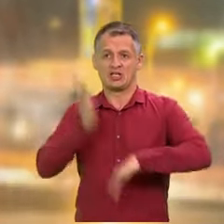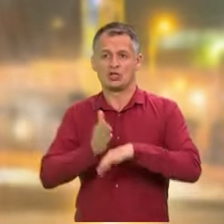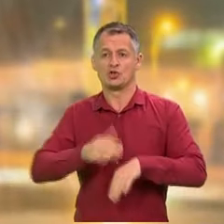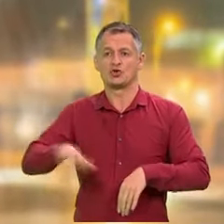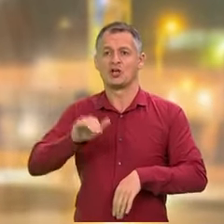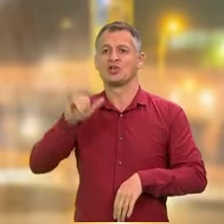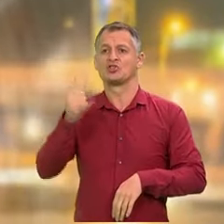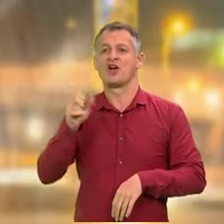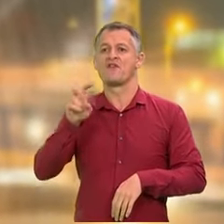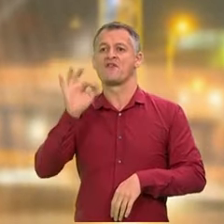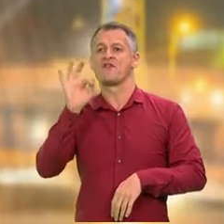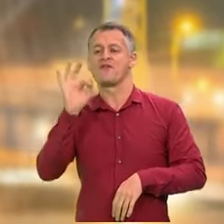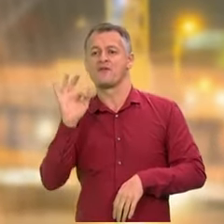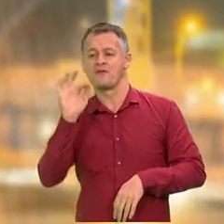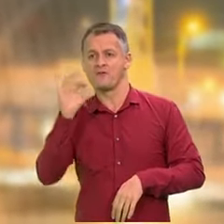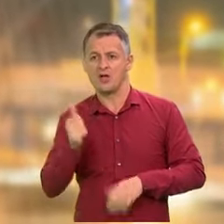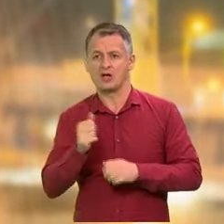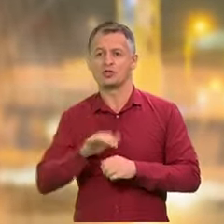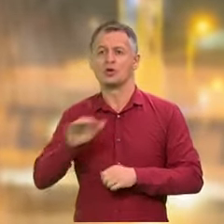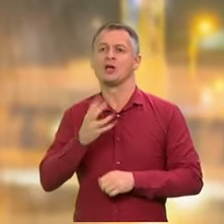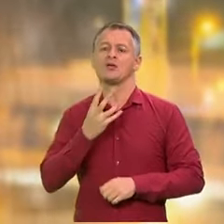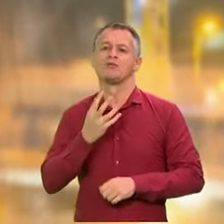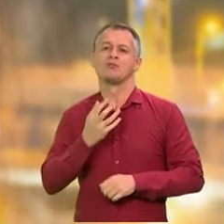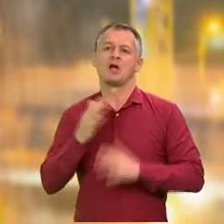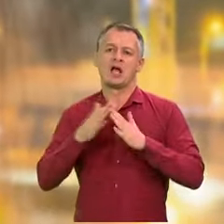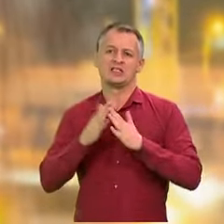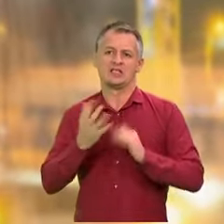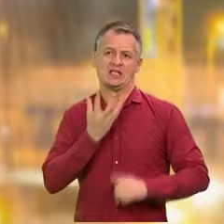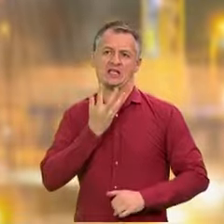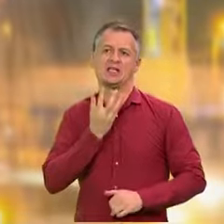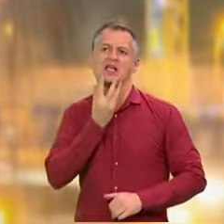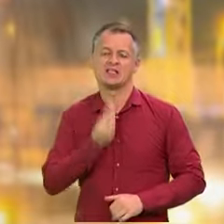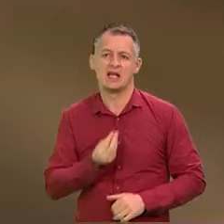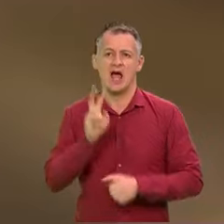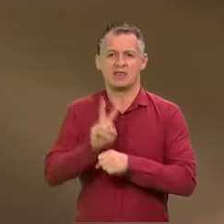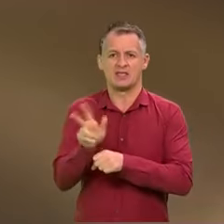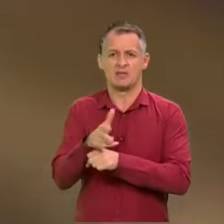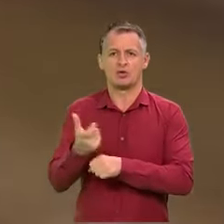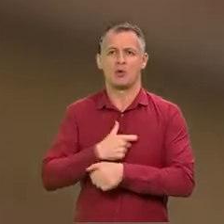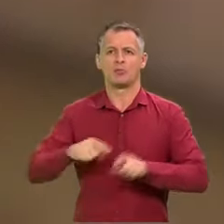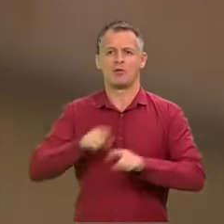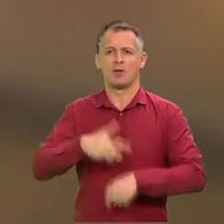Jaffa din sudul capitalei israeliene. Atenție, urmează imagini și detalii cu un puternic impact emoțional.